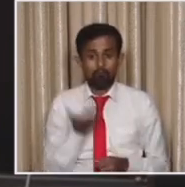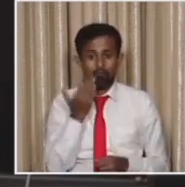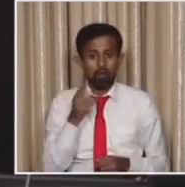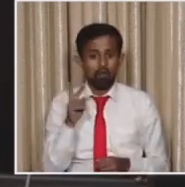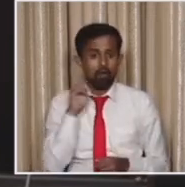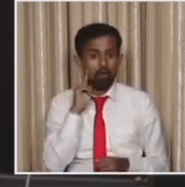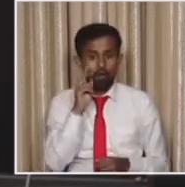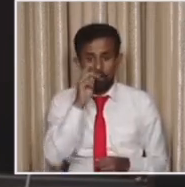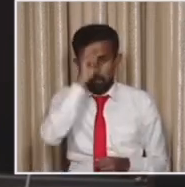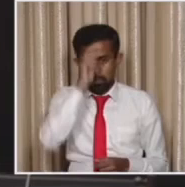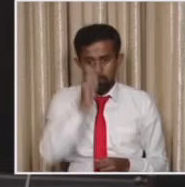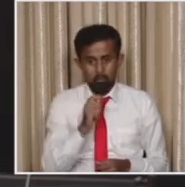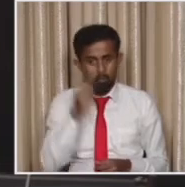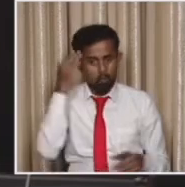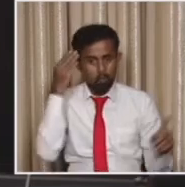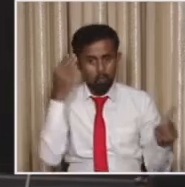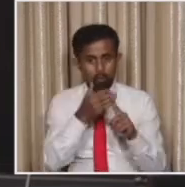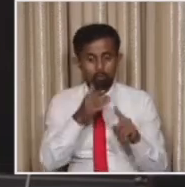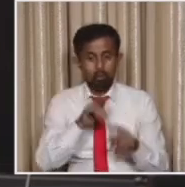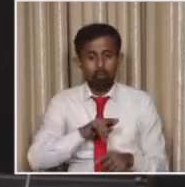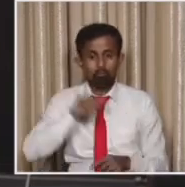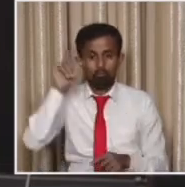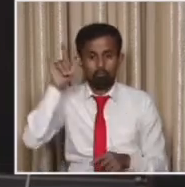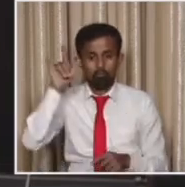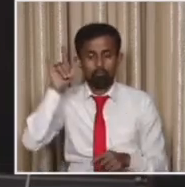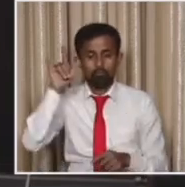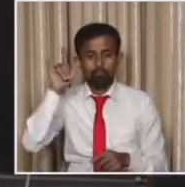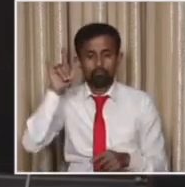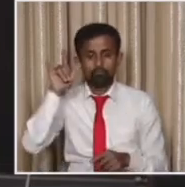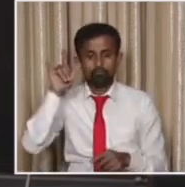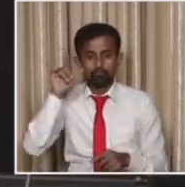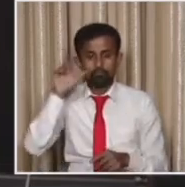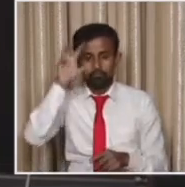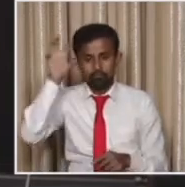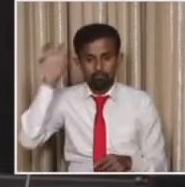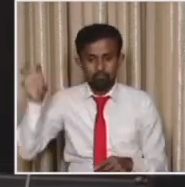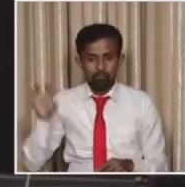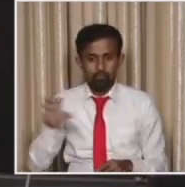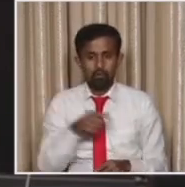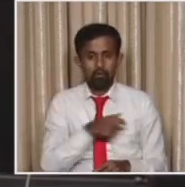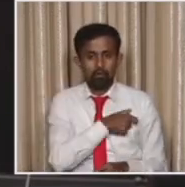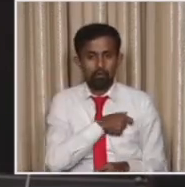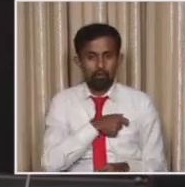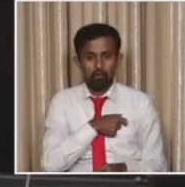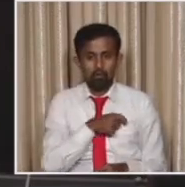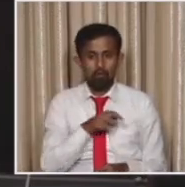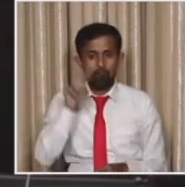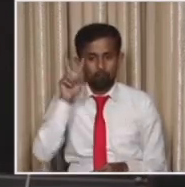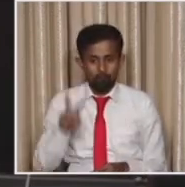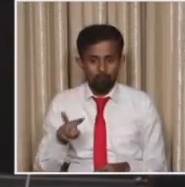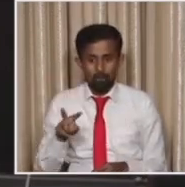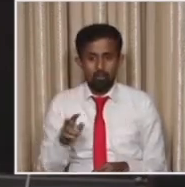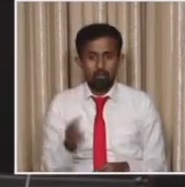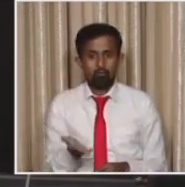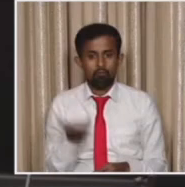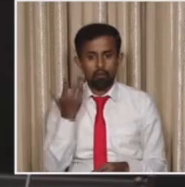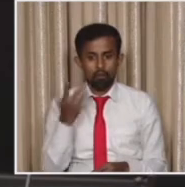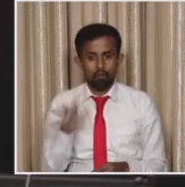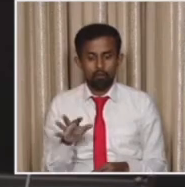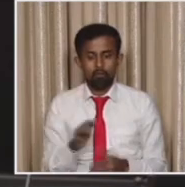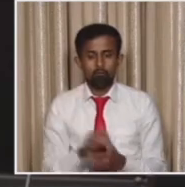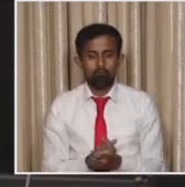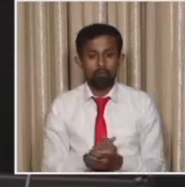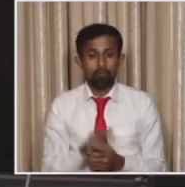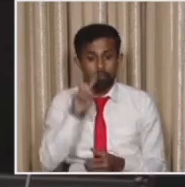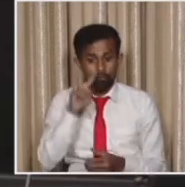රනිල් වික්‍රමසිංහ මහත්මයා පිළිබඳව විදේශීය රටවල් නායකින්ගේ විශ්වාසයක් ඇති වෙලා තියෙනවා. ඒ අයගේ